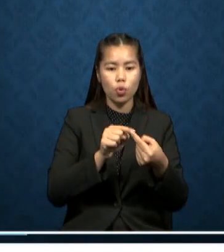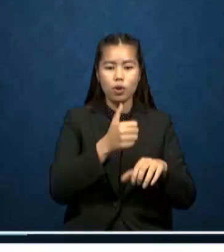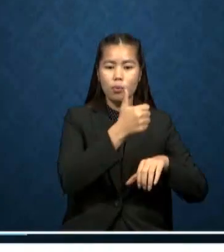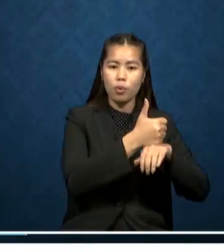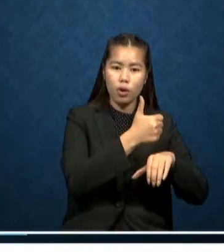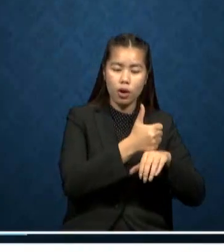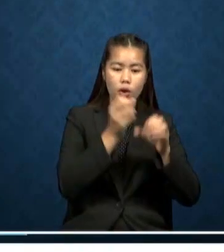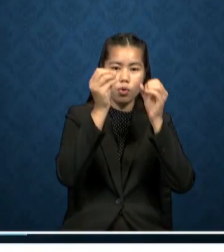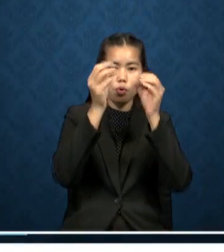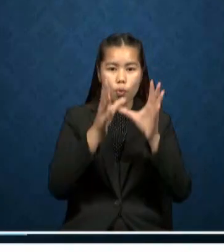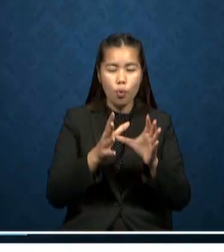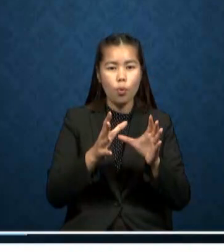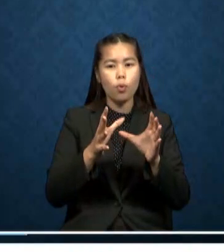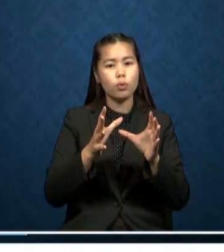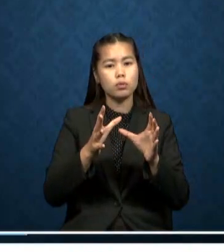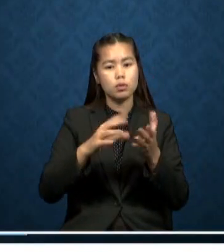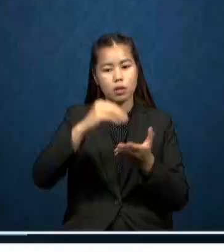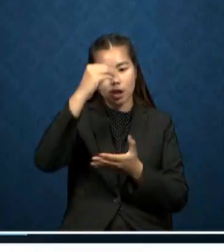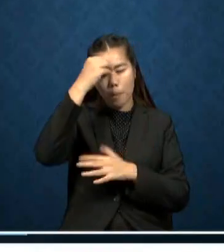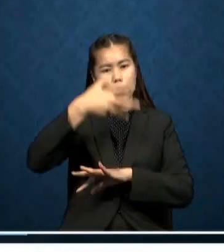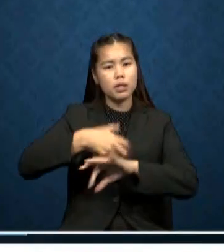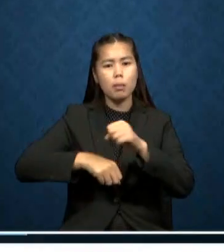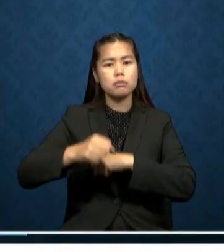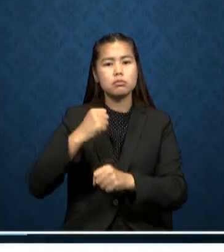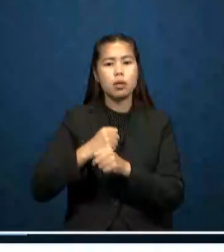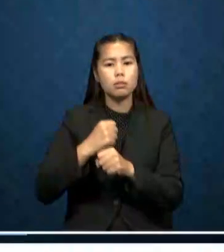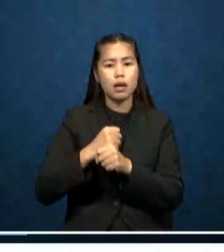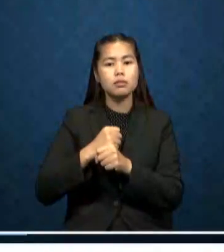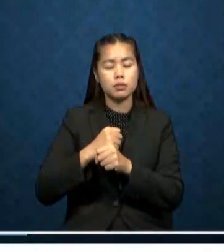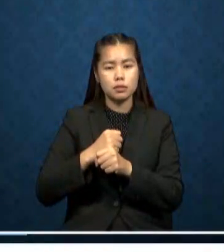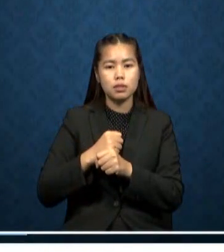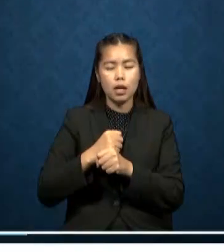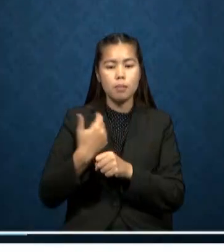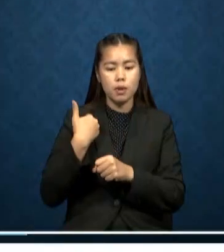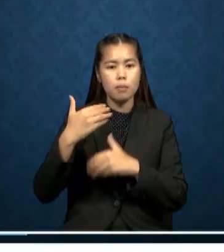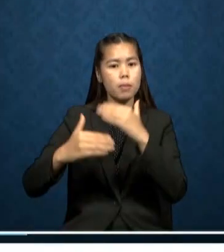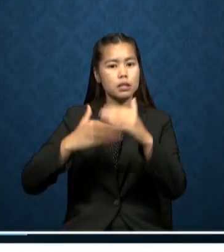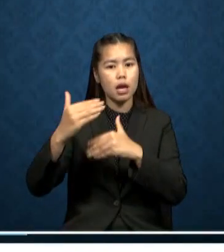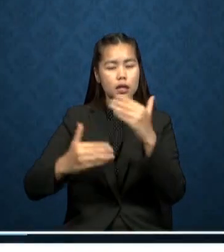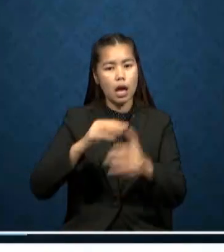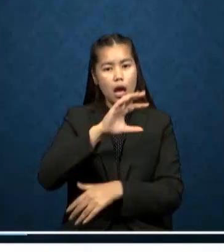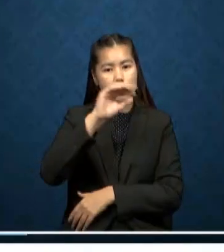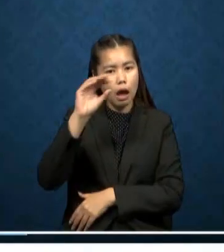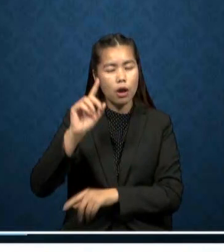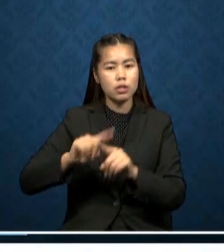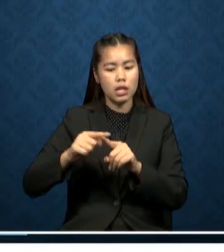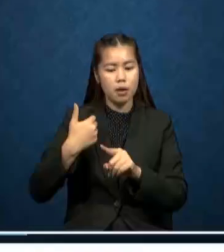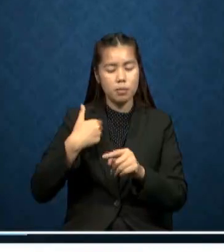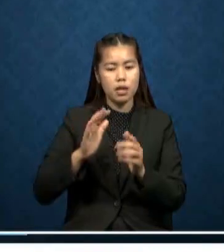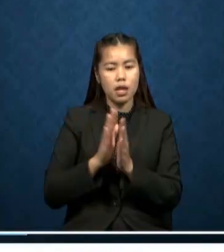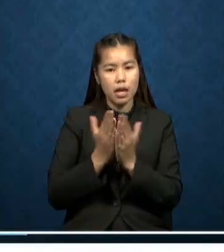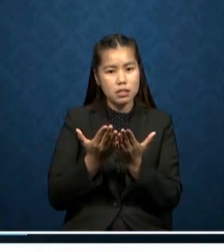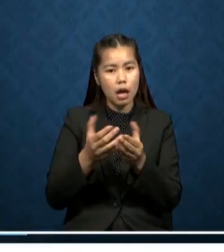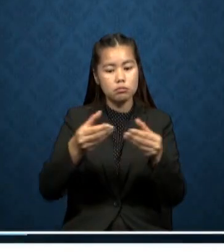ระดับครูอาจารย์และระดับปฏิบัติการและแนวทางการพัฒนาองค์ความรู้ ST STEMและเอกสารประกอบการฝึกอบ